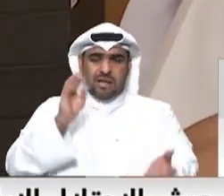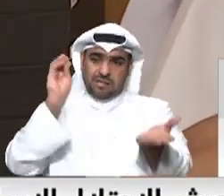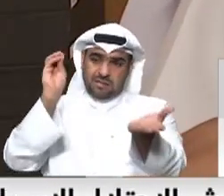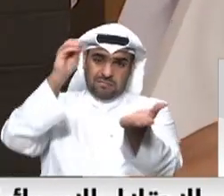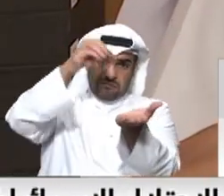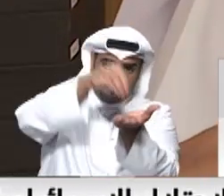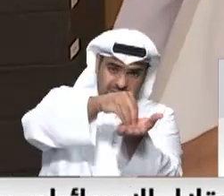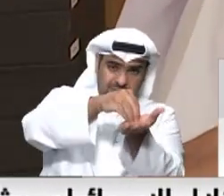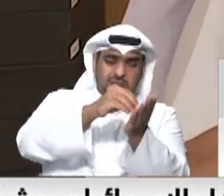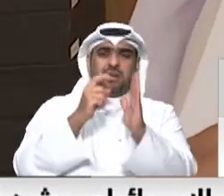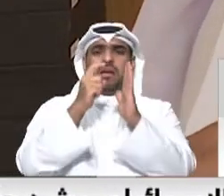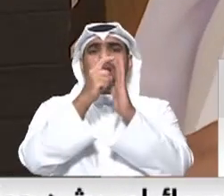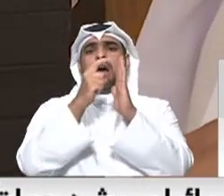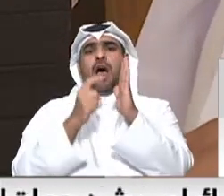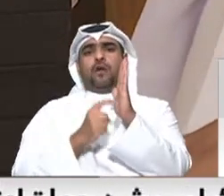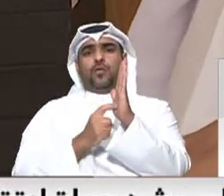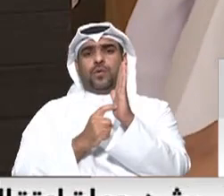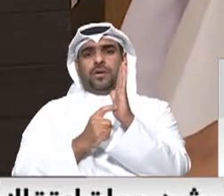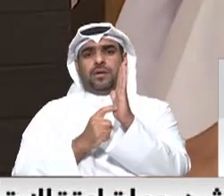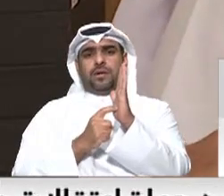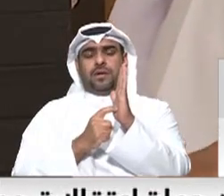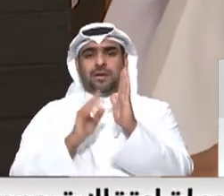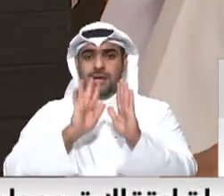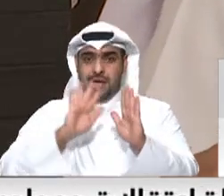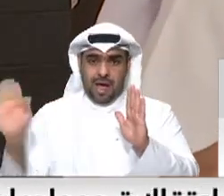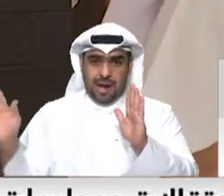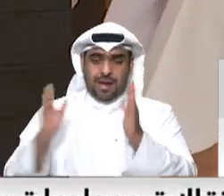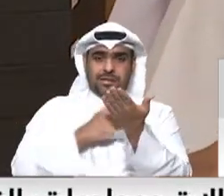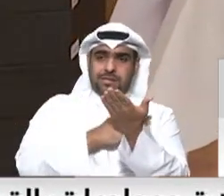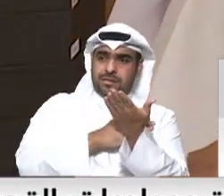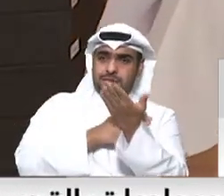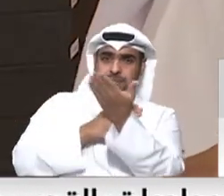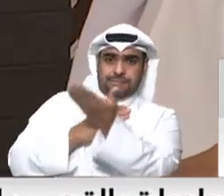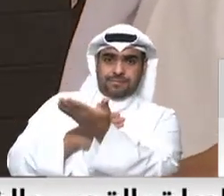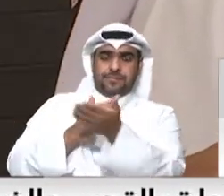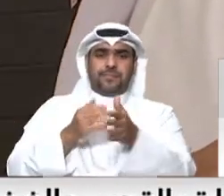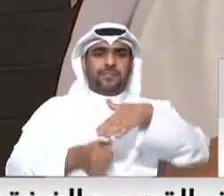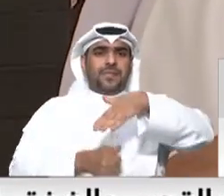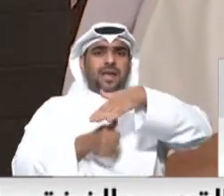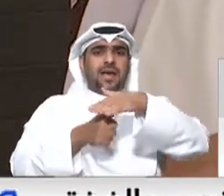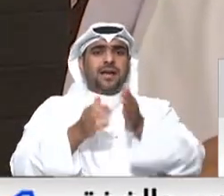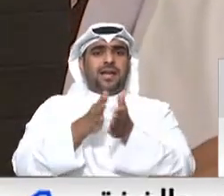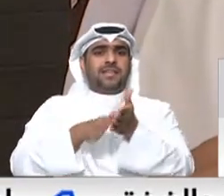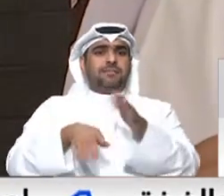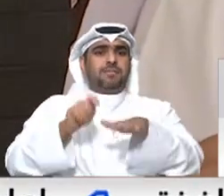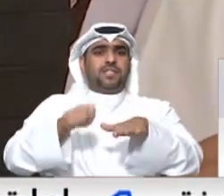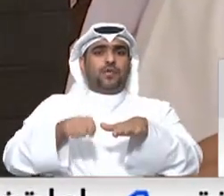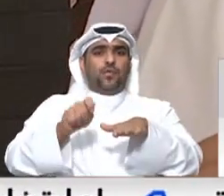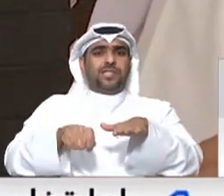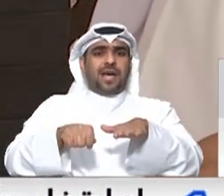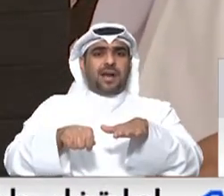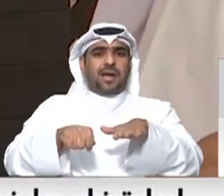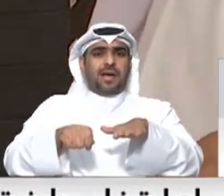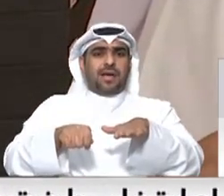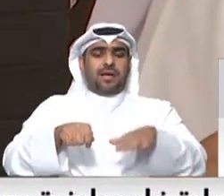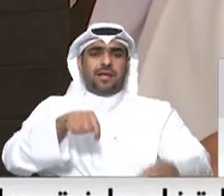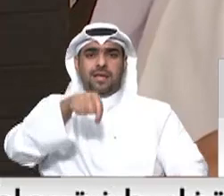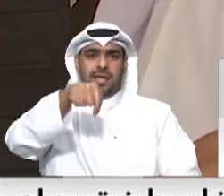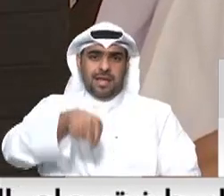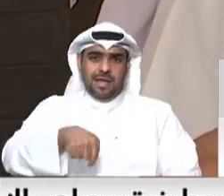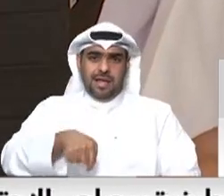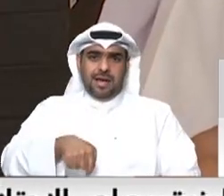الى رئيس مجلس الوزراء فيكون فكره القانون فيكون مركز تطوير التعليم مرتبط بمن